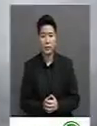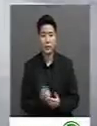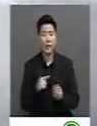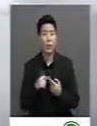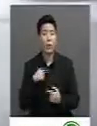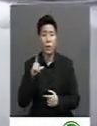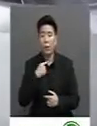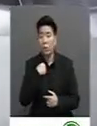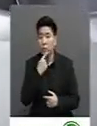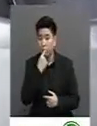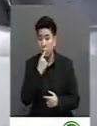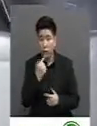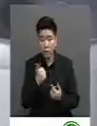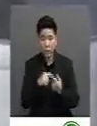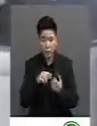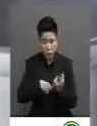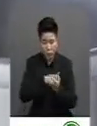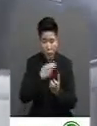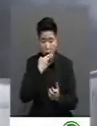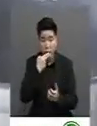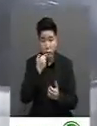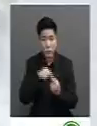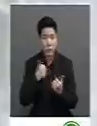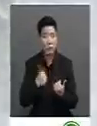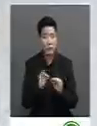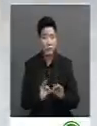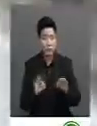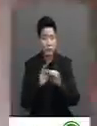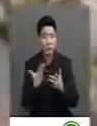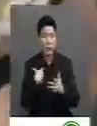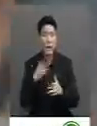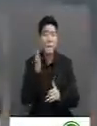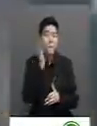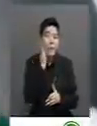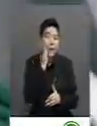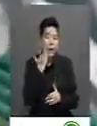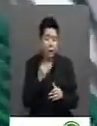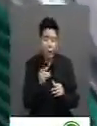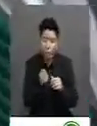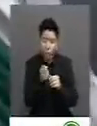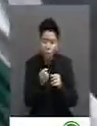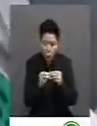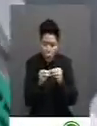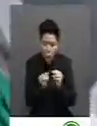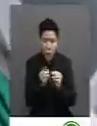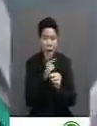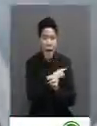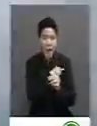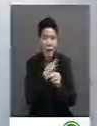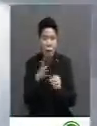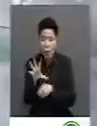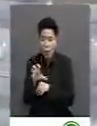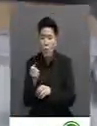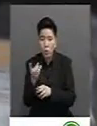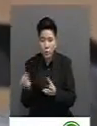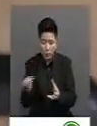คุณลุงพักบอกว่าส่วนผสมของขนมหวักหลักๆ ก็จะมีแค่แป้งถั่วงอกต้นหอมและก็กุ้ง